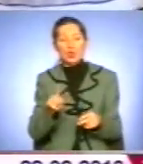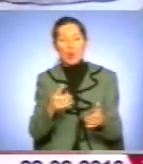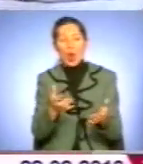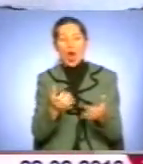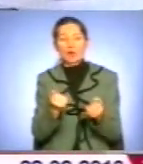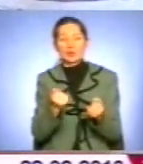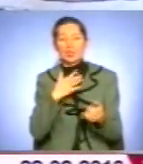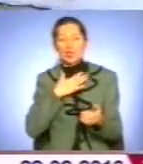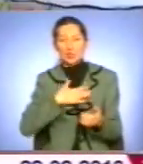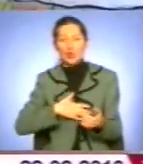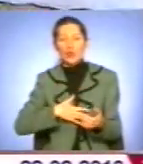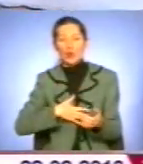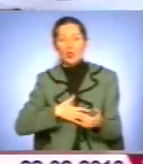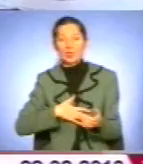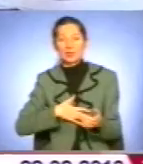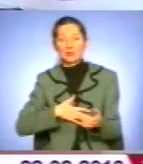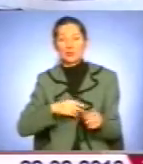отримати задоволення, бо